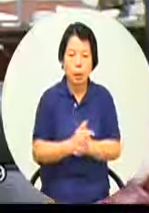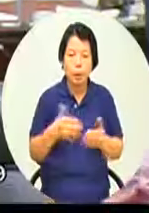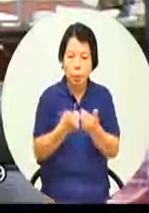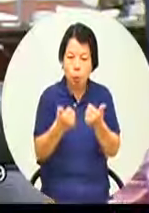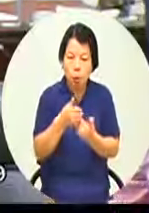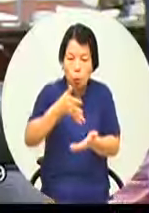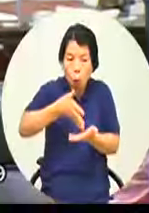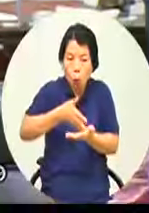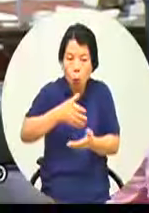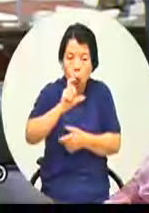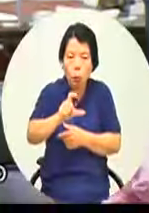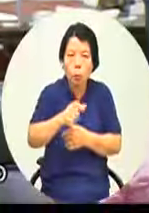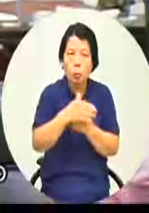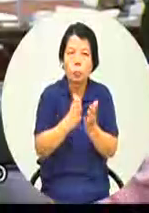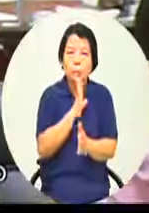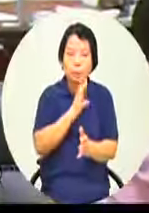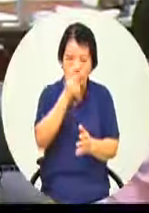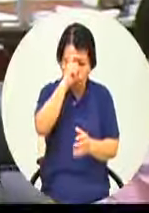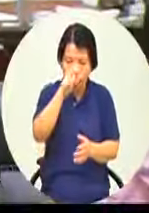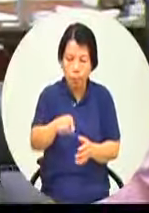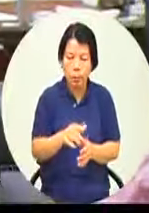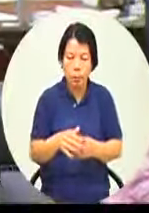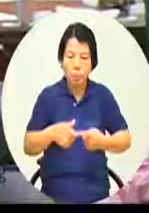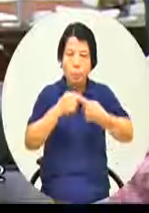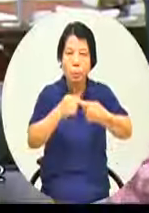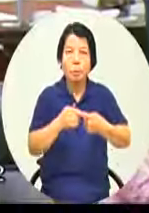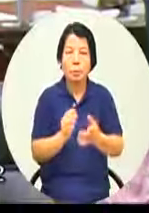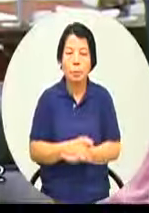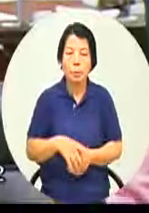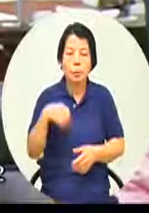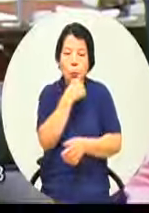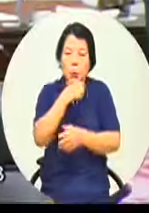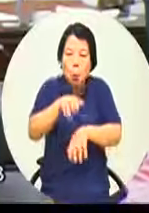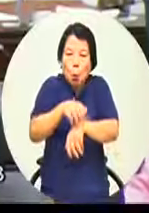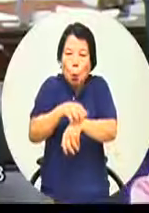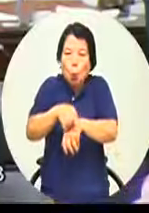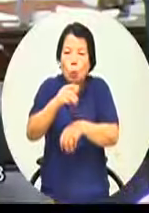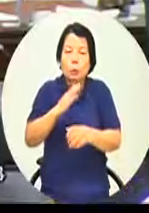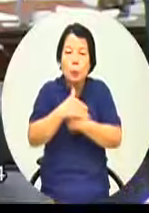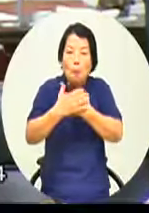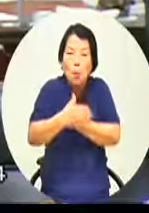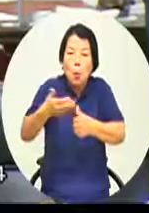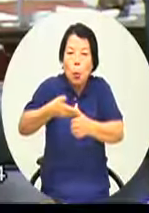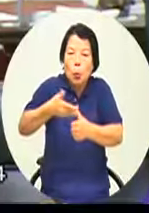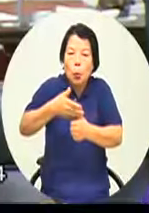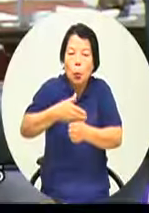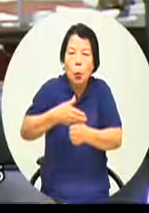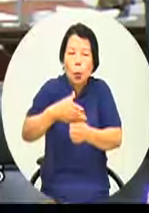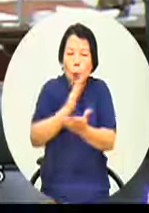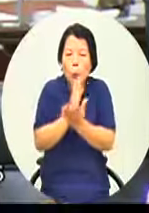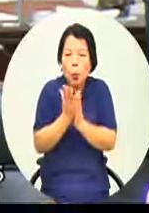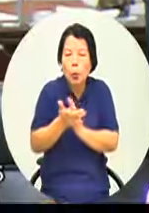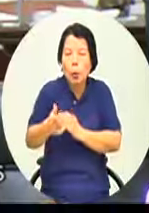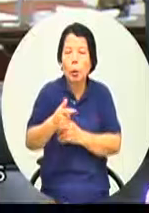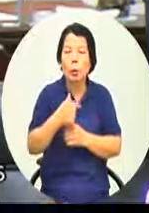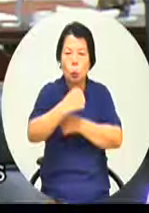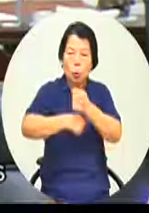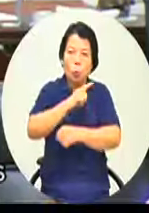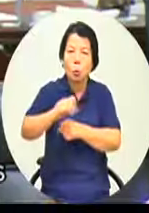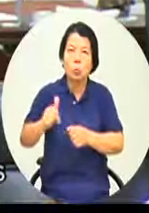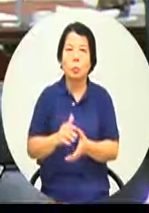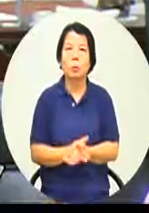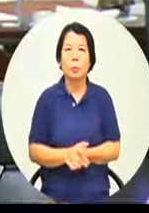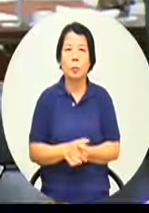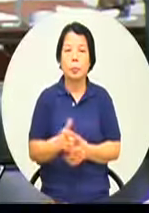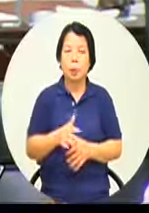那我希望的部分是这样，因为第一个，台湾猕猴是一个保育类的动物，其实在保育类来讲，我